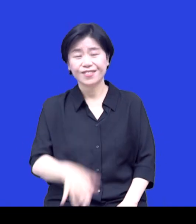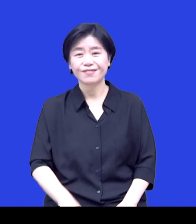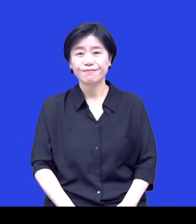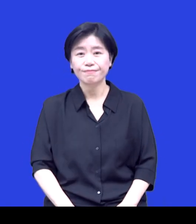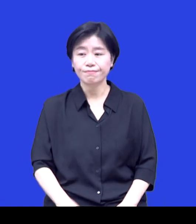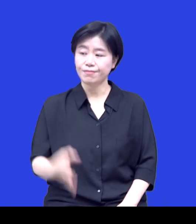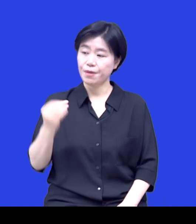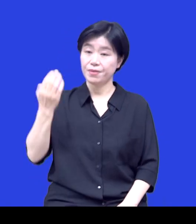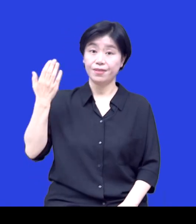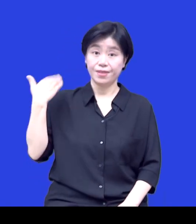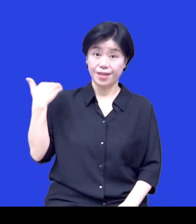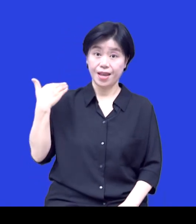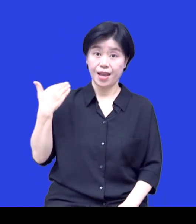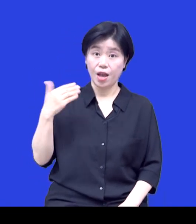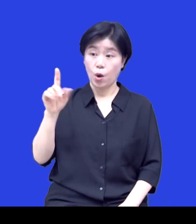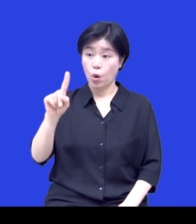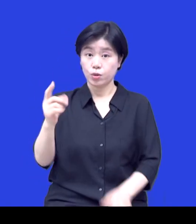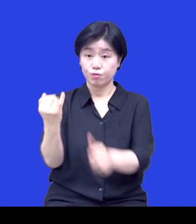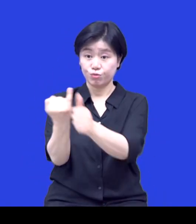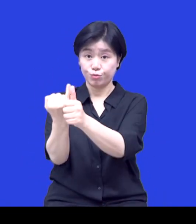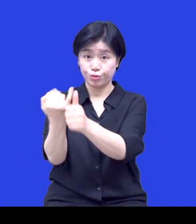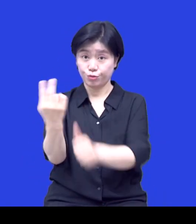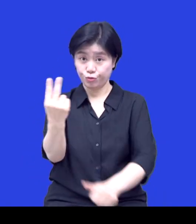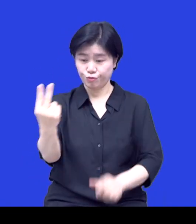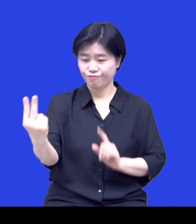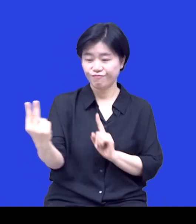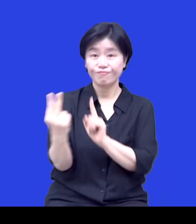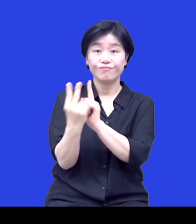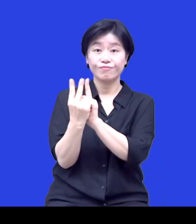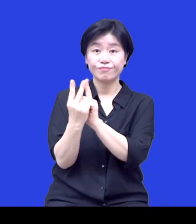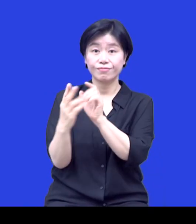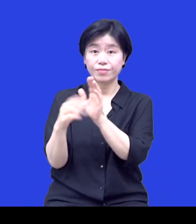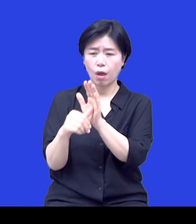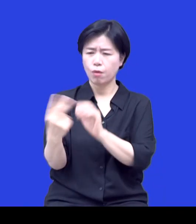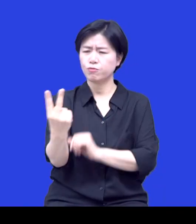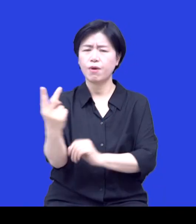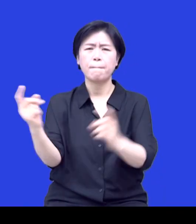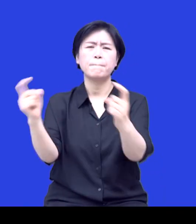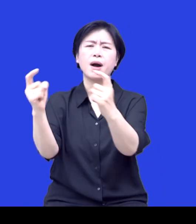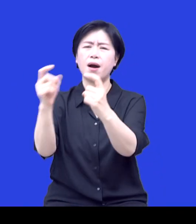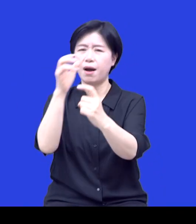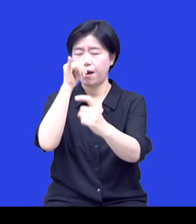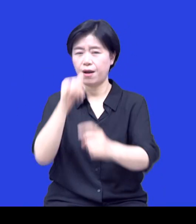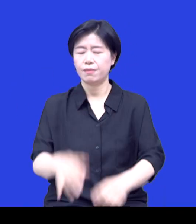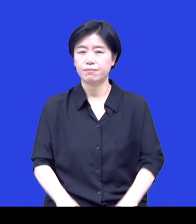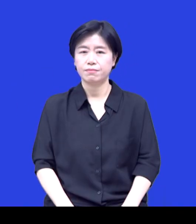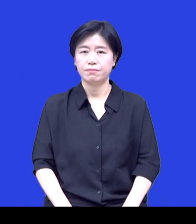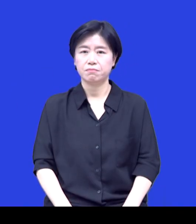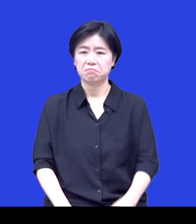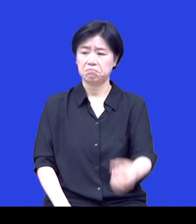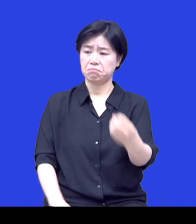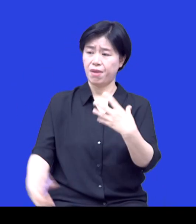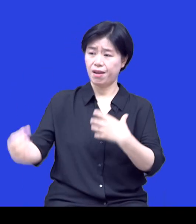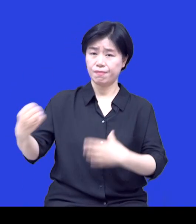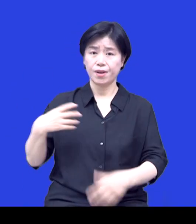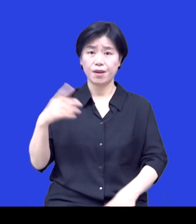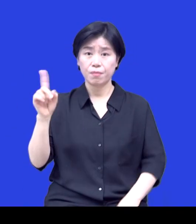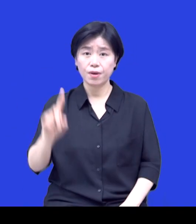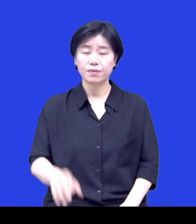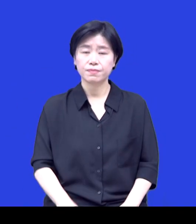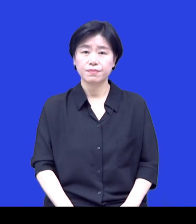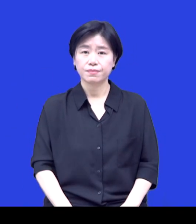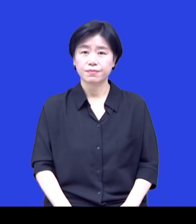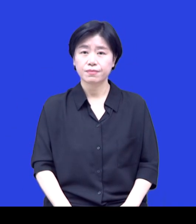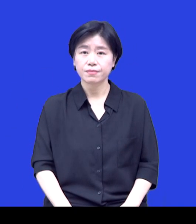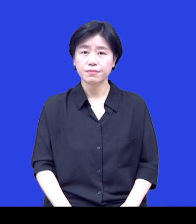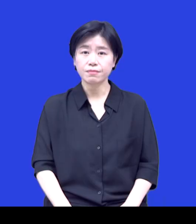얼마 전에 그 어떤 부부를 만났는데 약간 자꾸 이렇게 좀 다툼이 좀 잦은 커플이었는데 서로 원하는 거